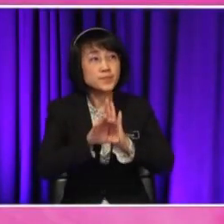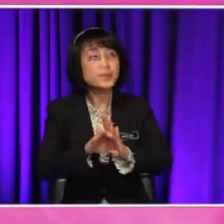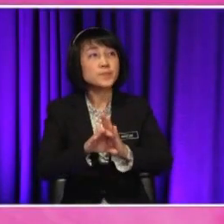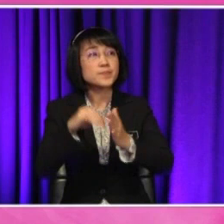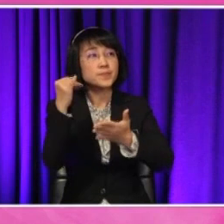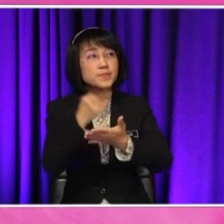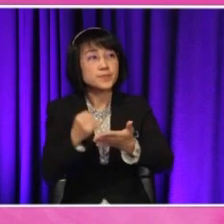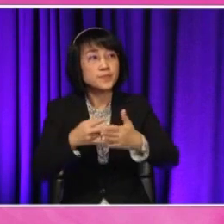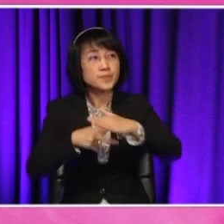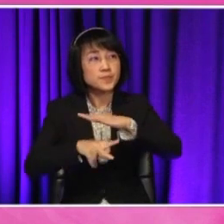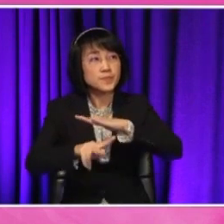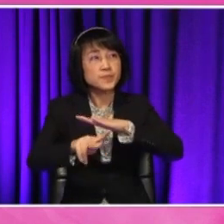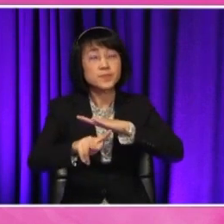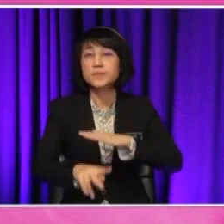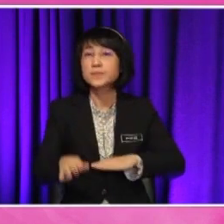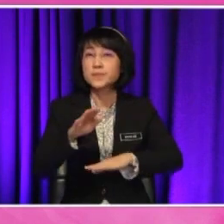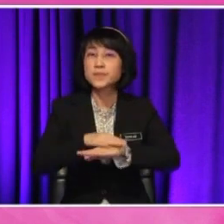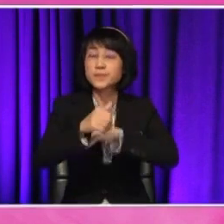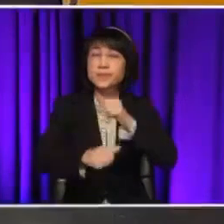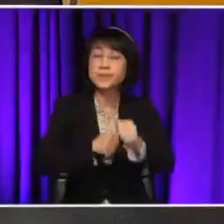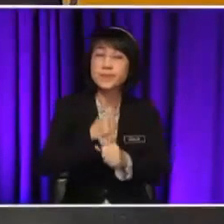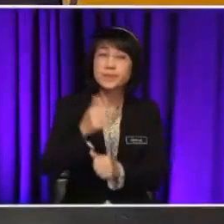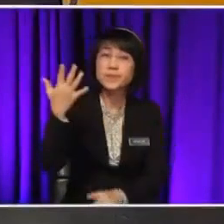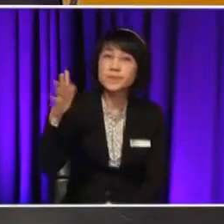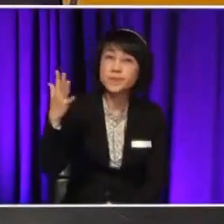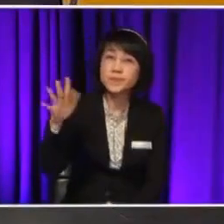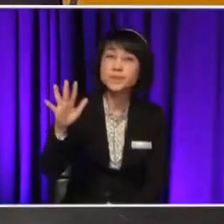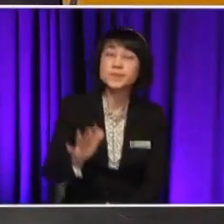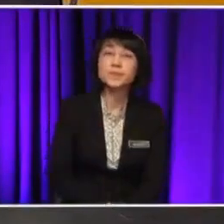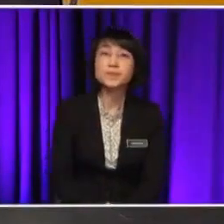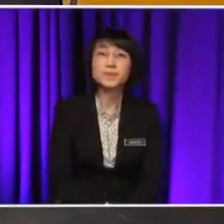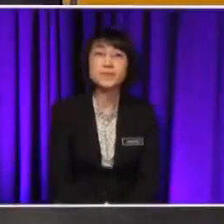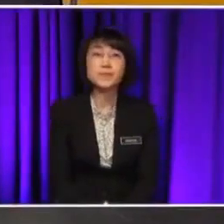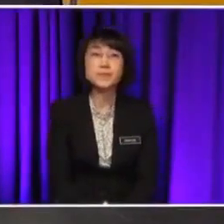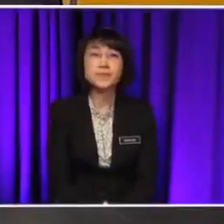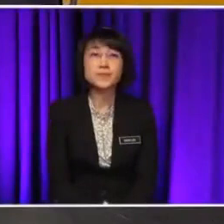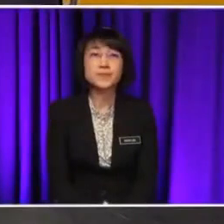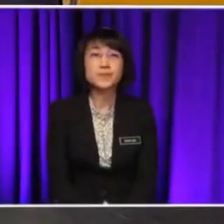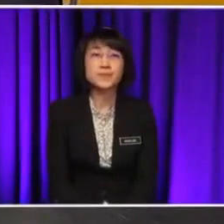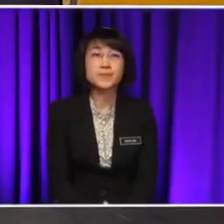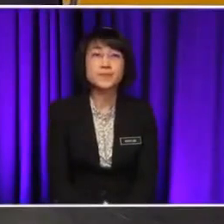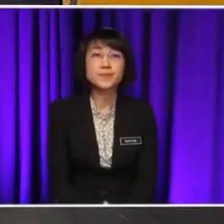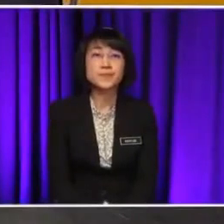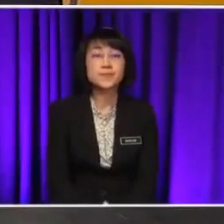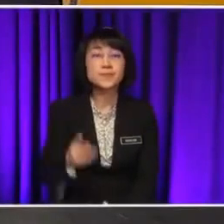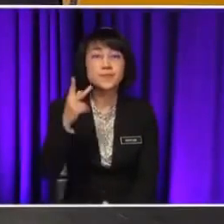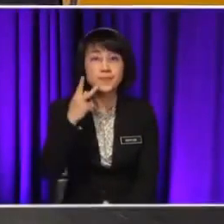oleh pelukis pada abad ke-15? Ha, A, B, C ataupun D. Cuba? Kak Syiga, silakan.